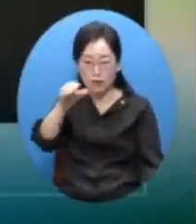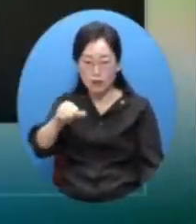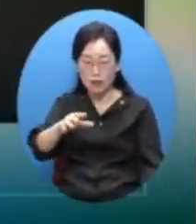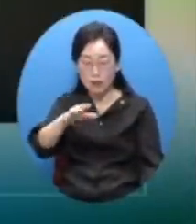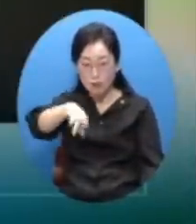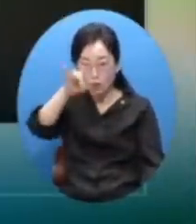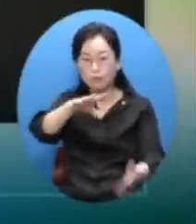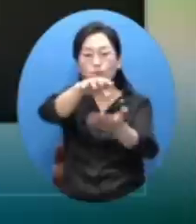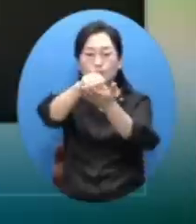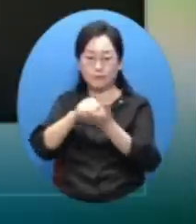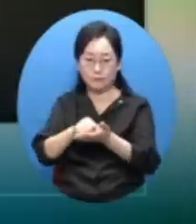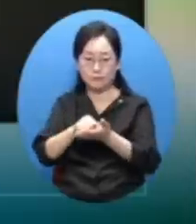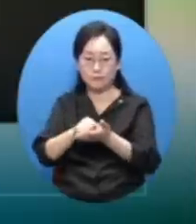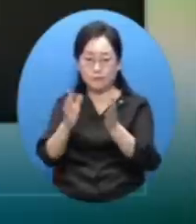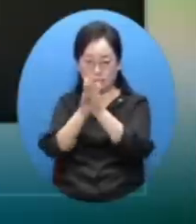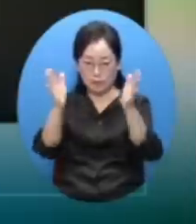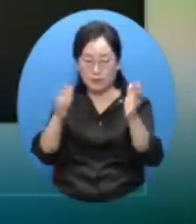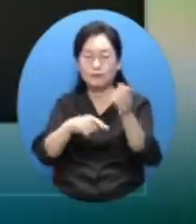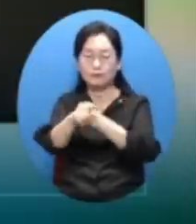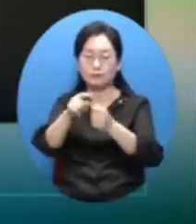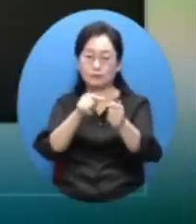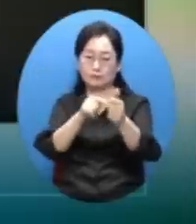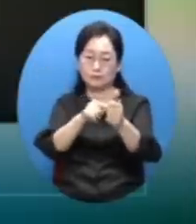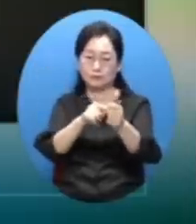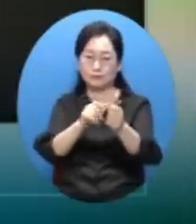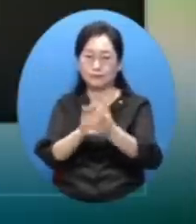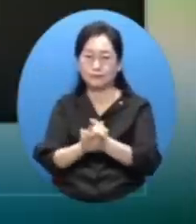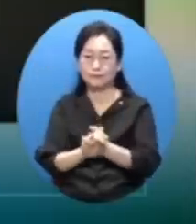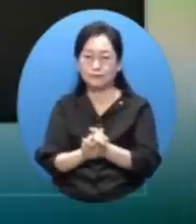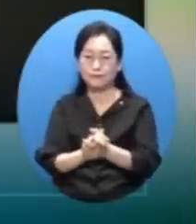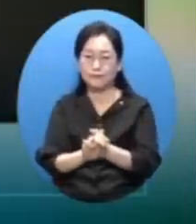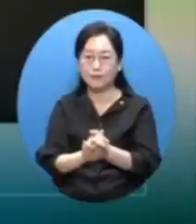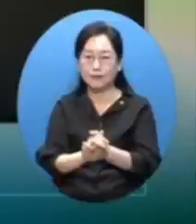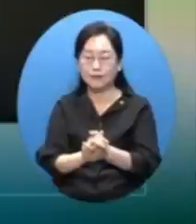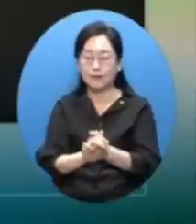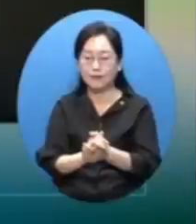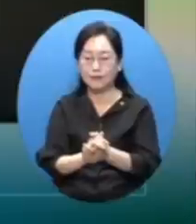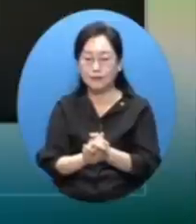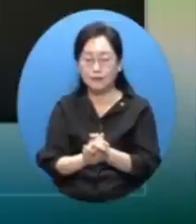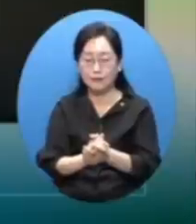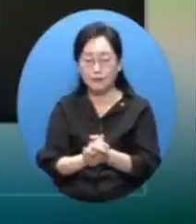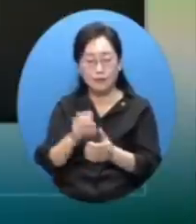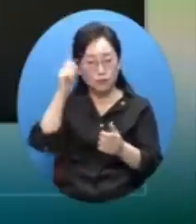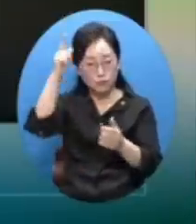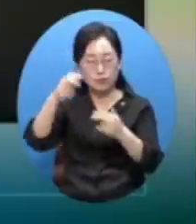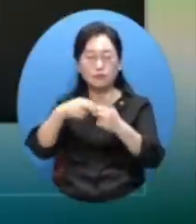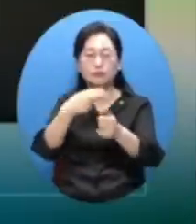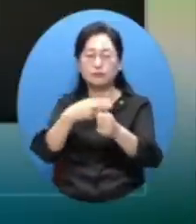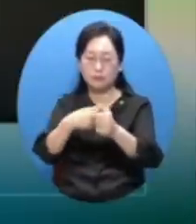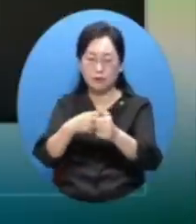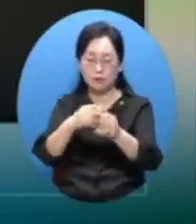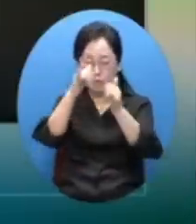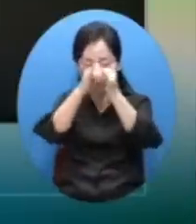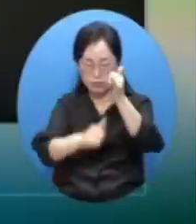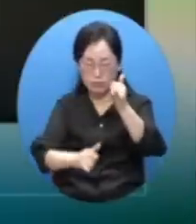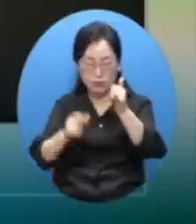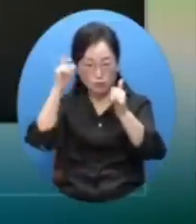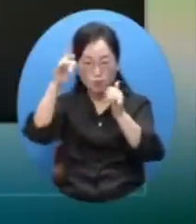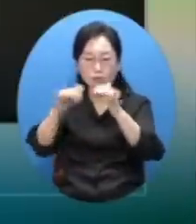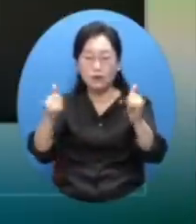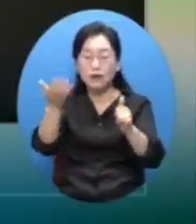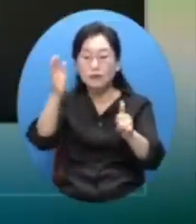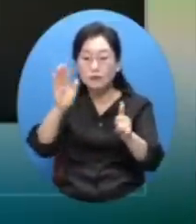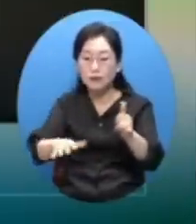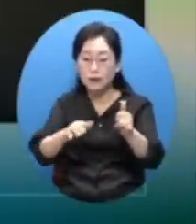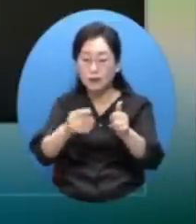도입한 분입니다. 의료사의 획을 그은 위대한 의사였습니다. 그러나 그가 사람들의 기억 속에 남게